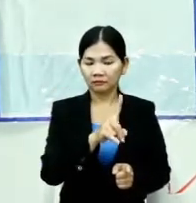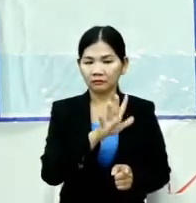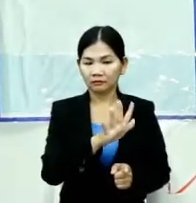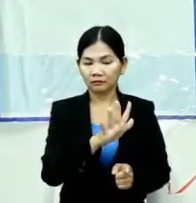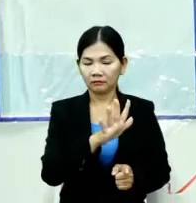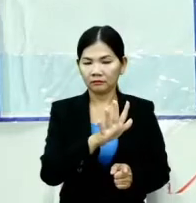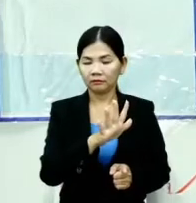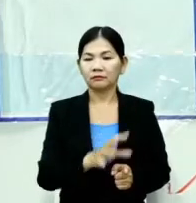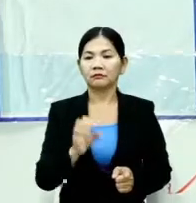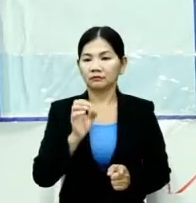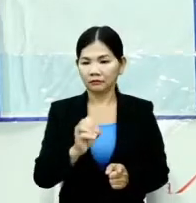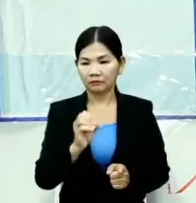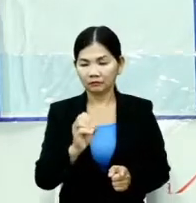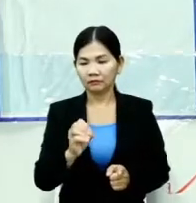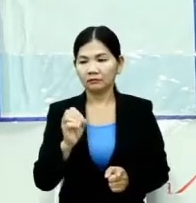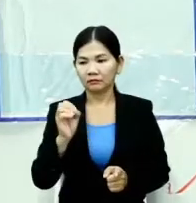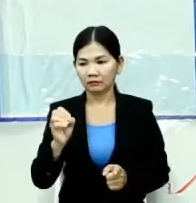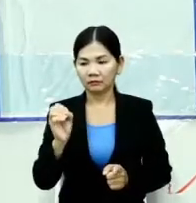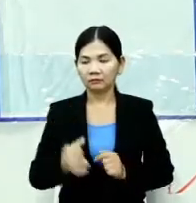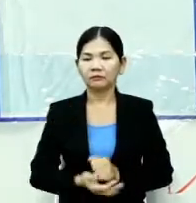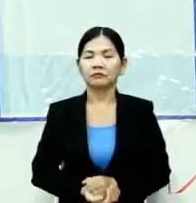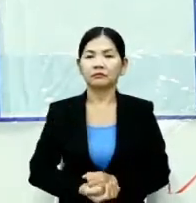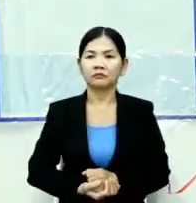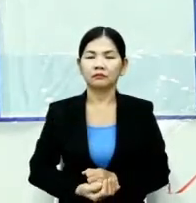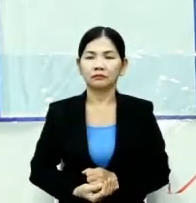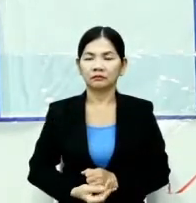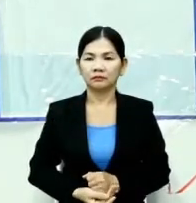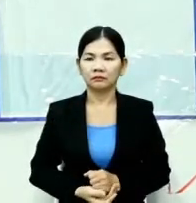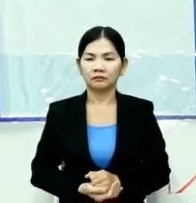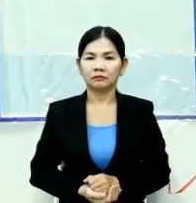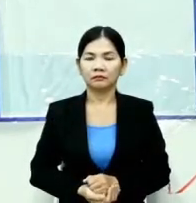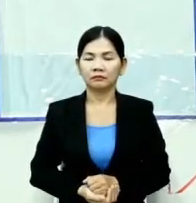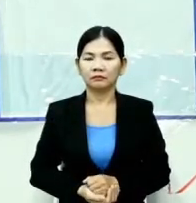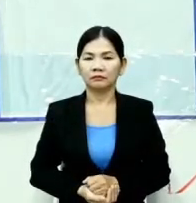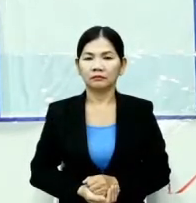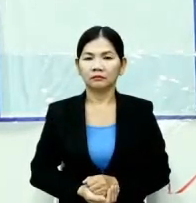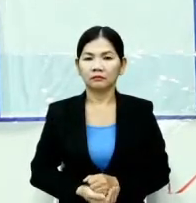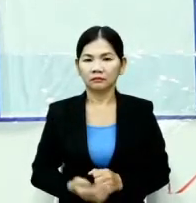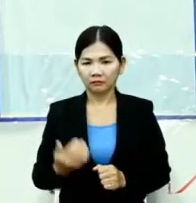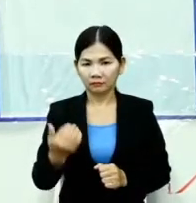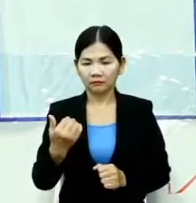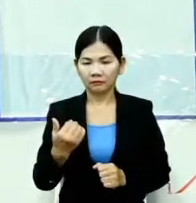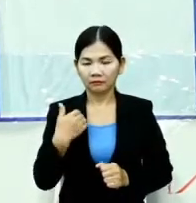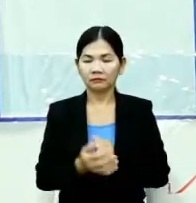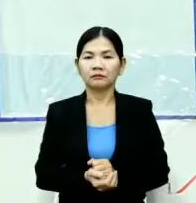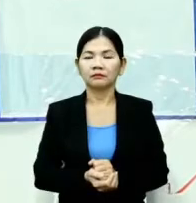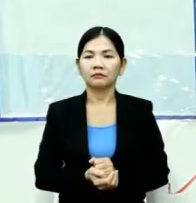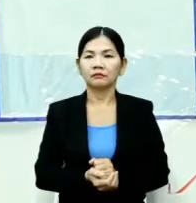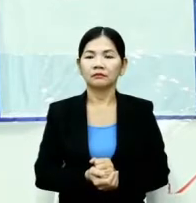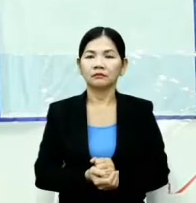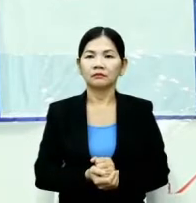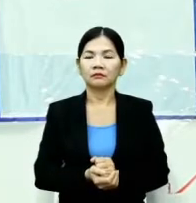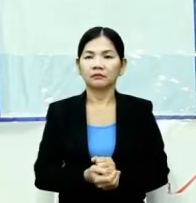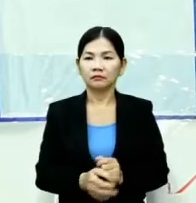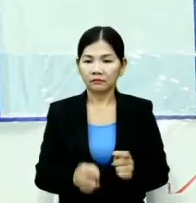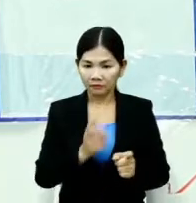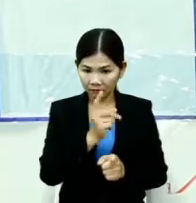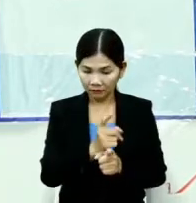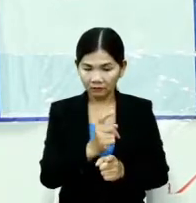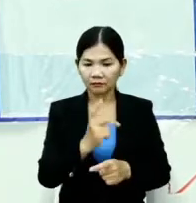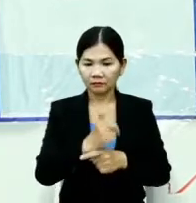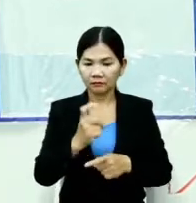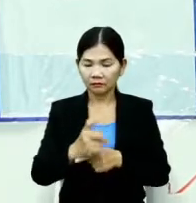ទៅជា0ណាកូនណាកុំខ្វល់ជាមួយវាសំខាន់មើលកន្លែងនេះណាកូនណាចាសំខាន់អ្វីដែលយើងត្រូវមើលគឺនៅខ្ទង់រ